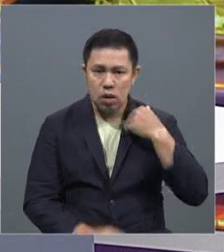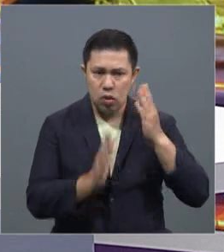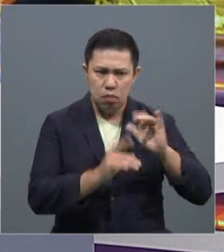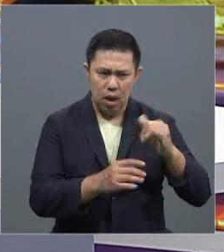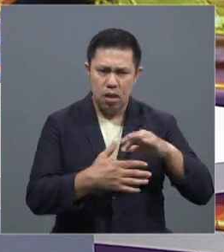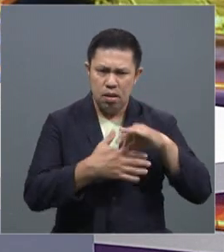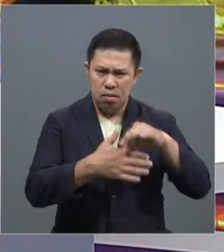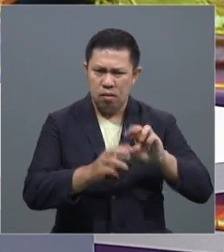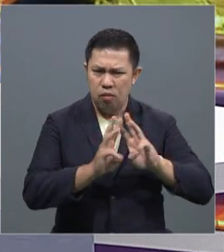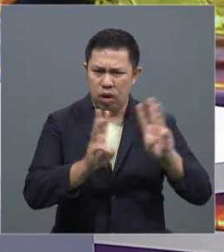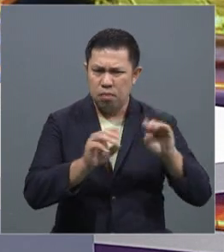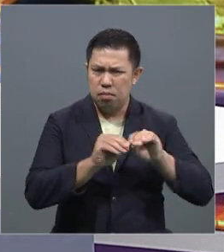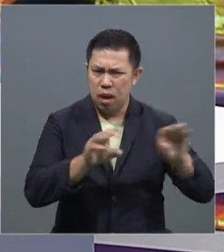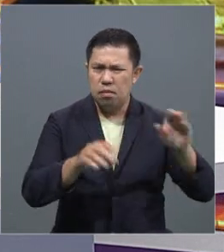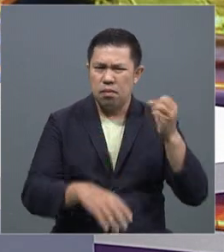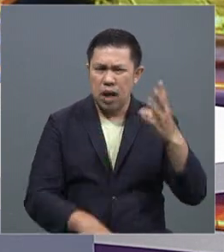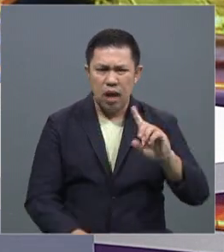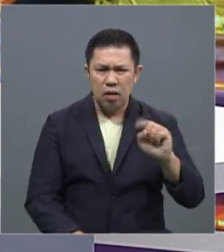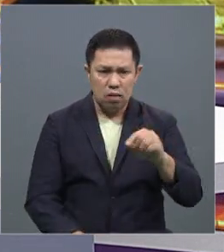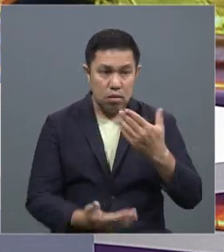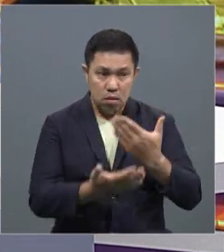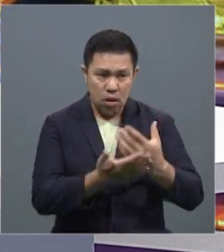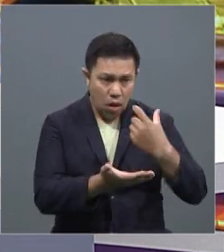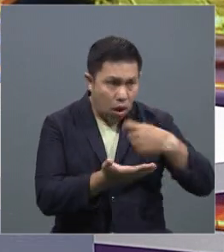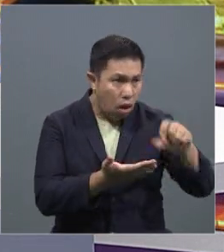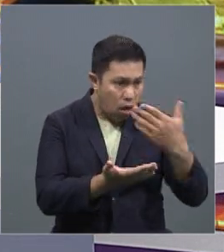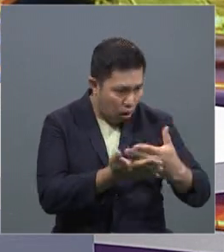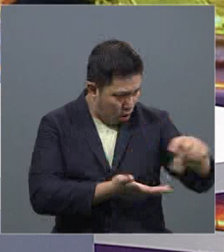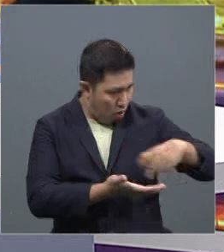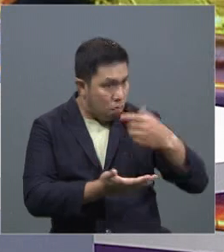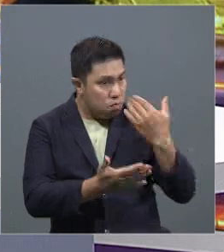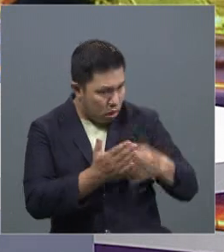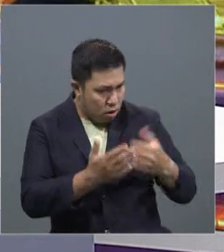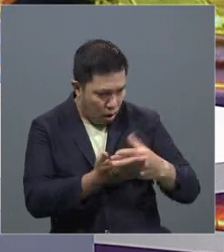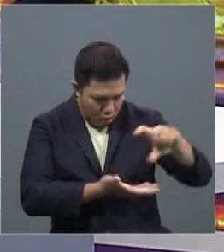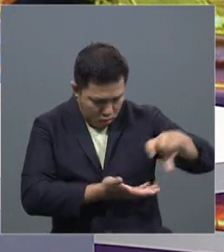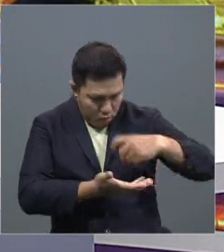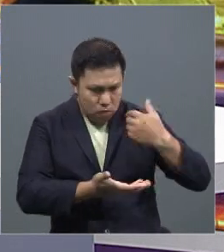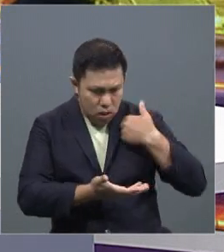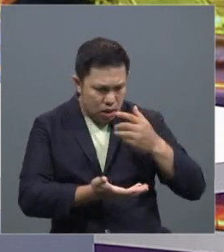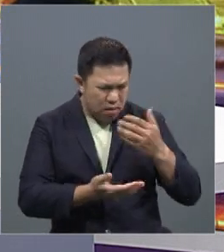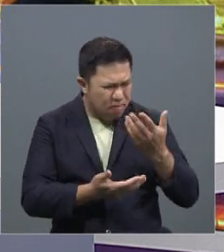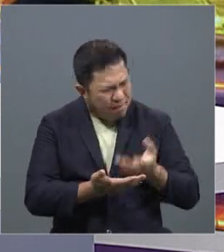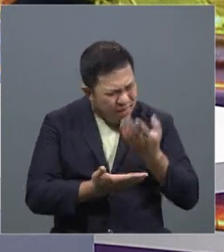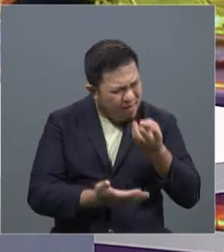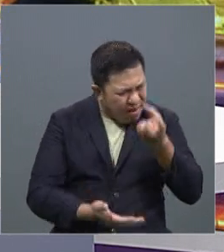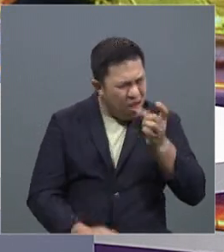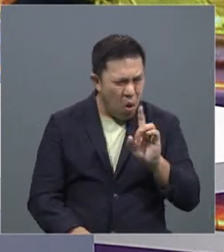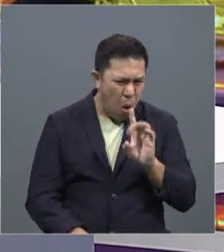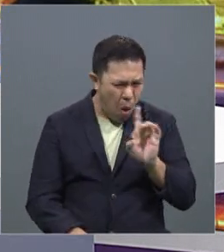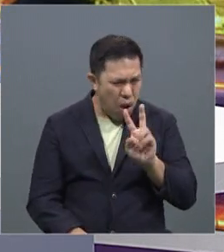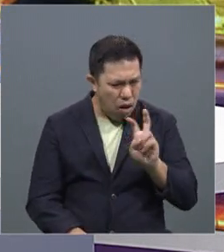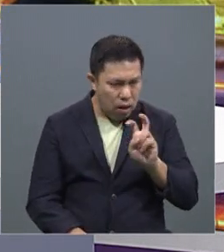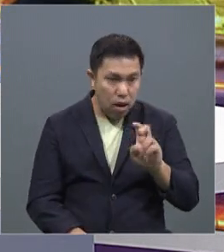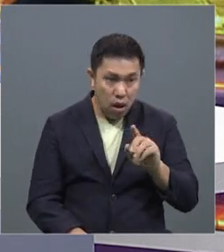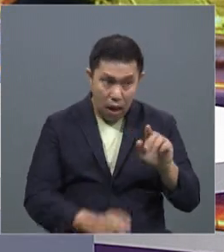แชร์กันเยอะขึ้นนะคะแม้ว่าจะมีมาก่อนหน้านี้บอกว่าโอนเงินผิดแล้วโอนมาจริงๆนะแต่โอนมาไม่เยอะไงนิดเดียวนนี่ 100200